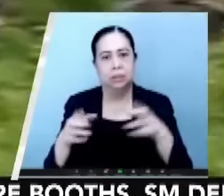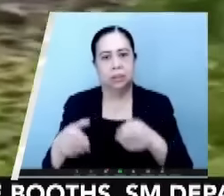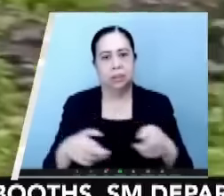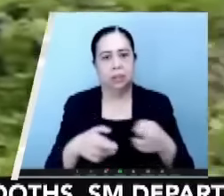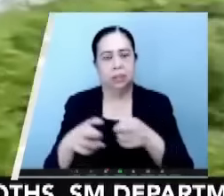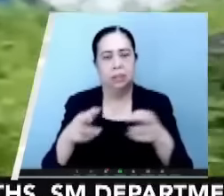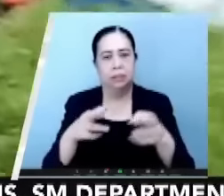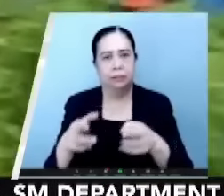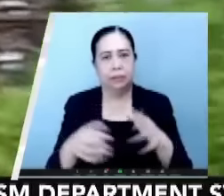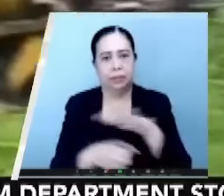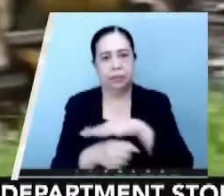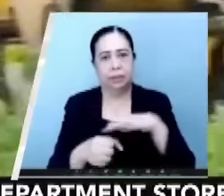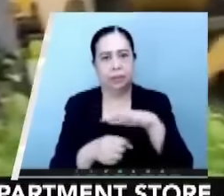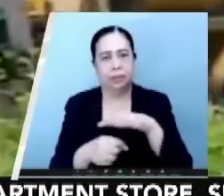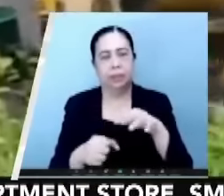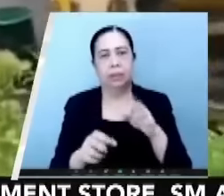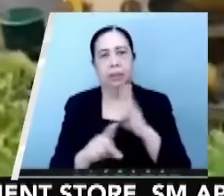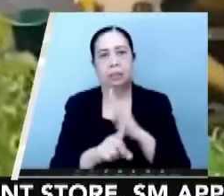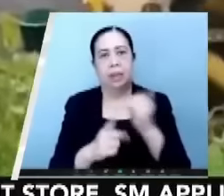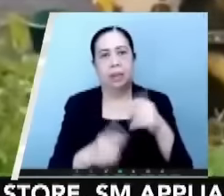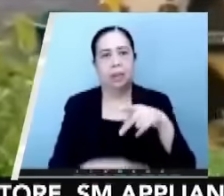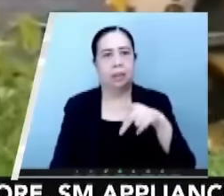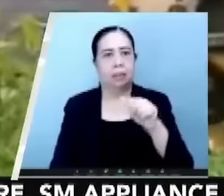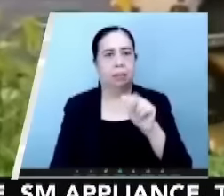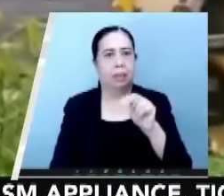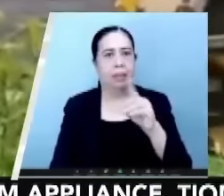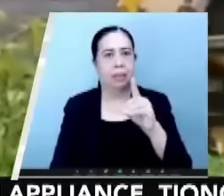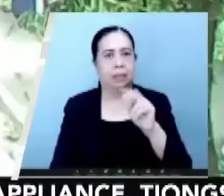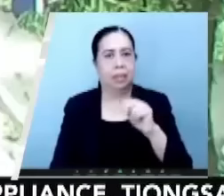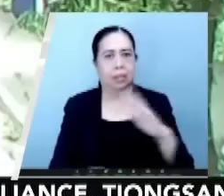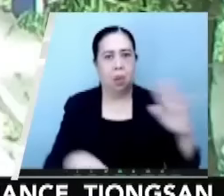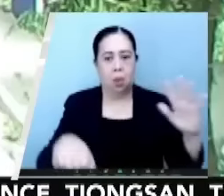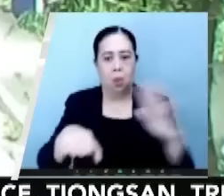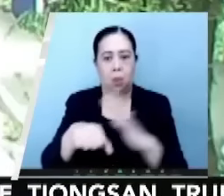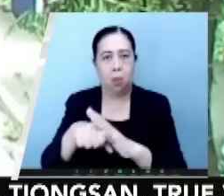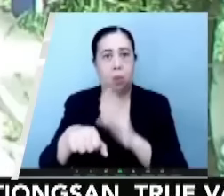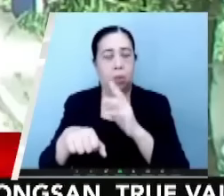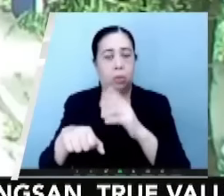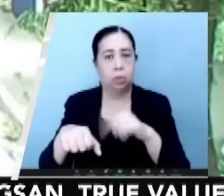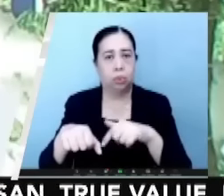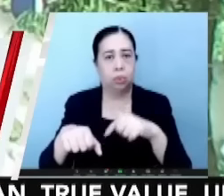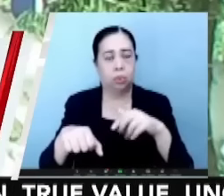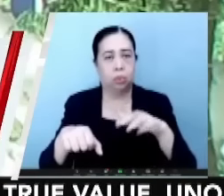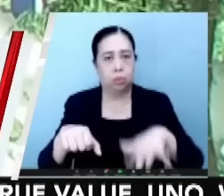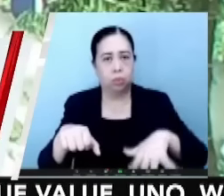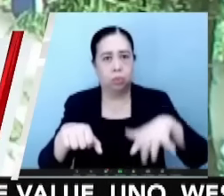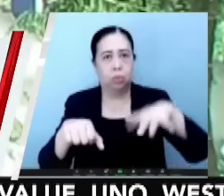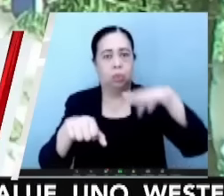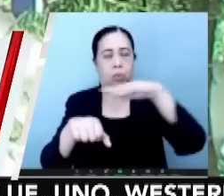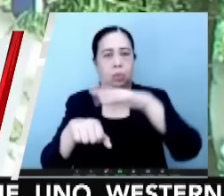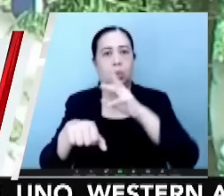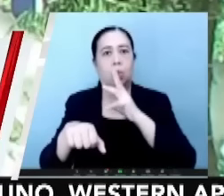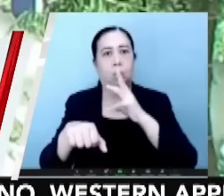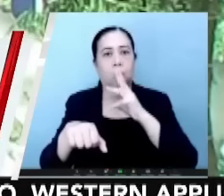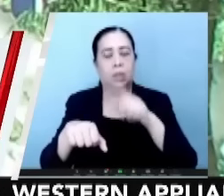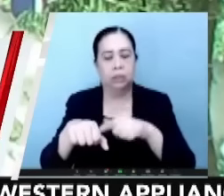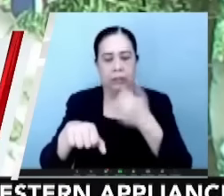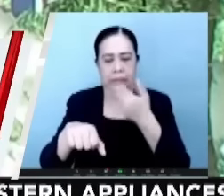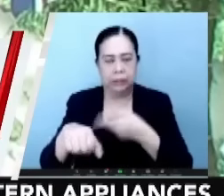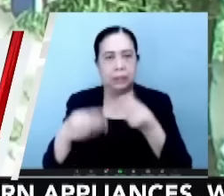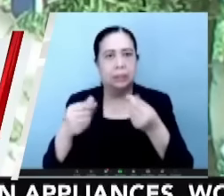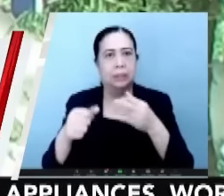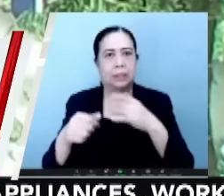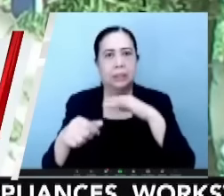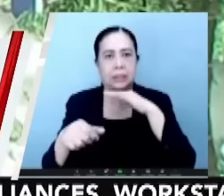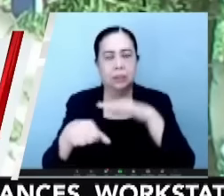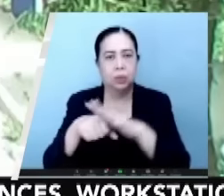Barangay Pandan. Nang mabarahan ng lupa, yung culvert sa ilalim, nag-overflow po yung tubig na nanggagaling sa itaas,